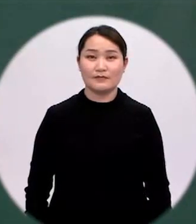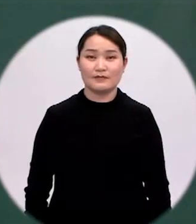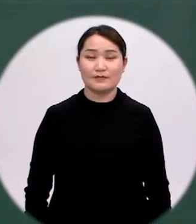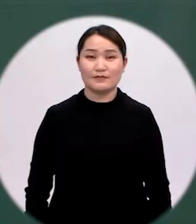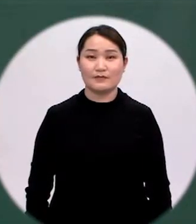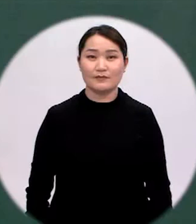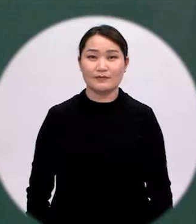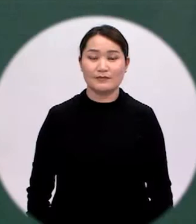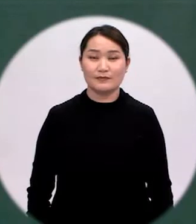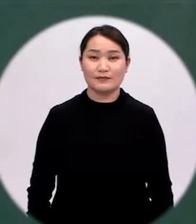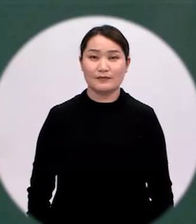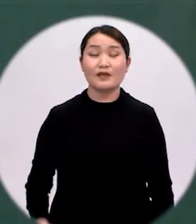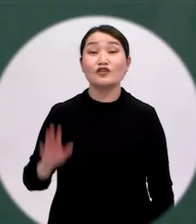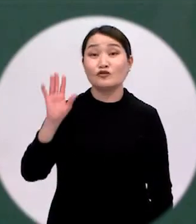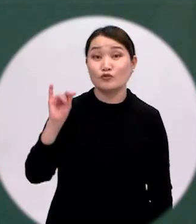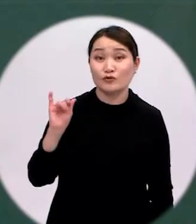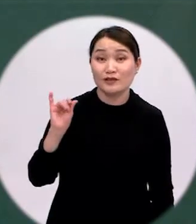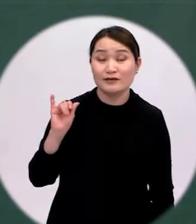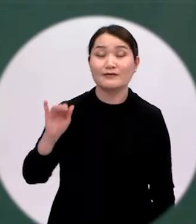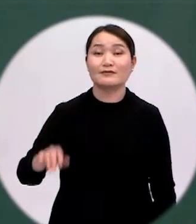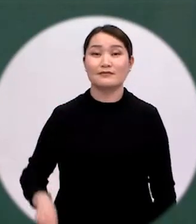ярилцгаая. За энэ зураг.